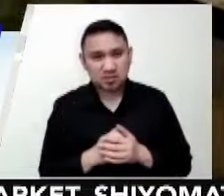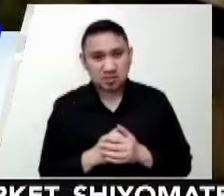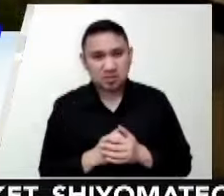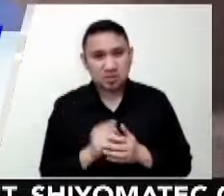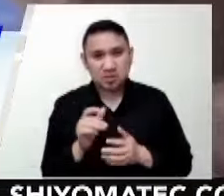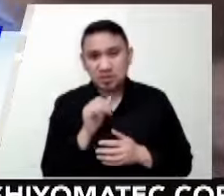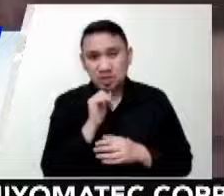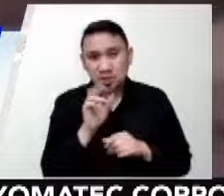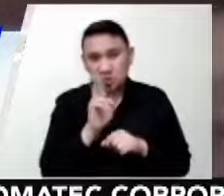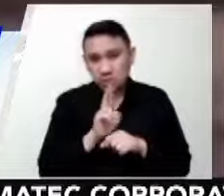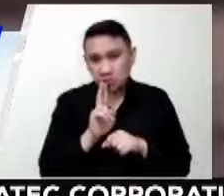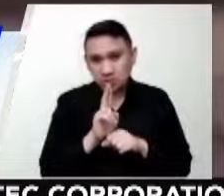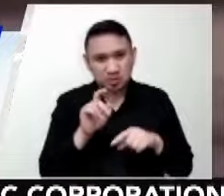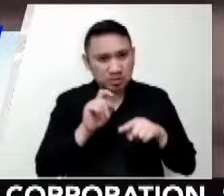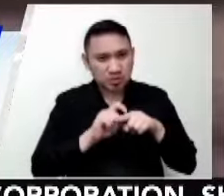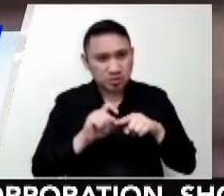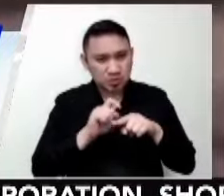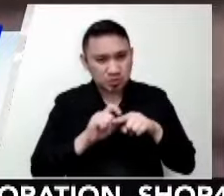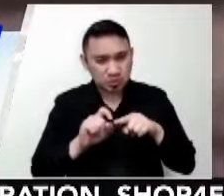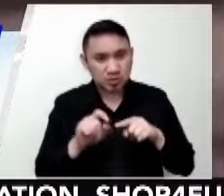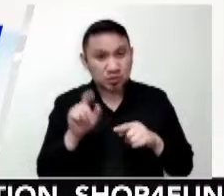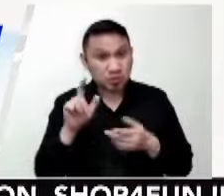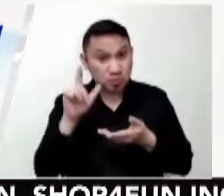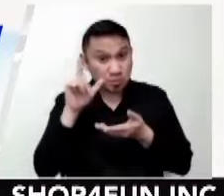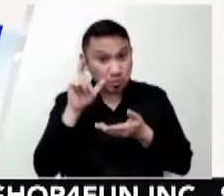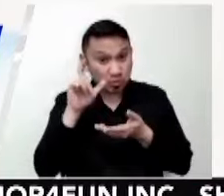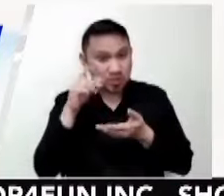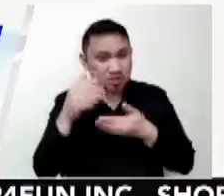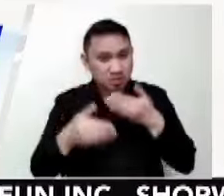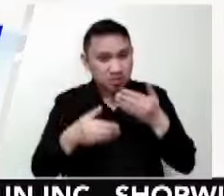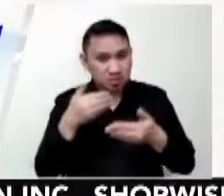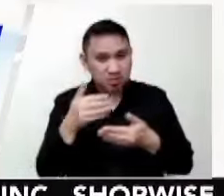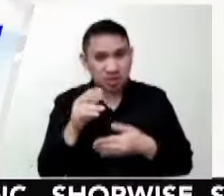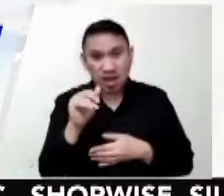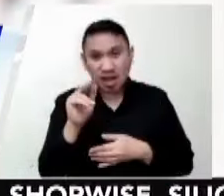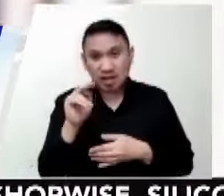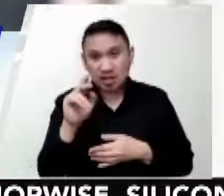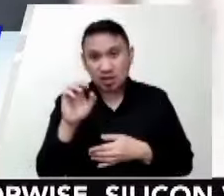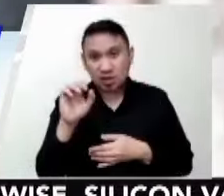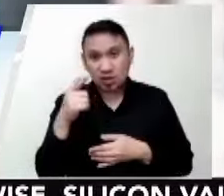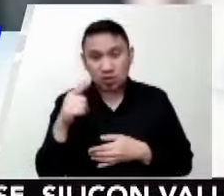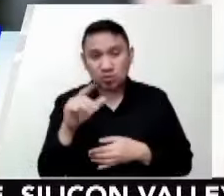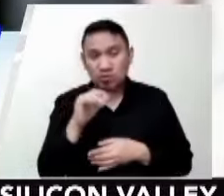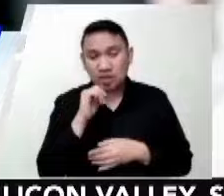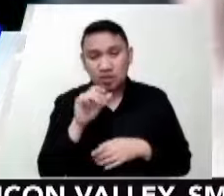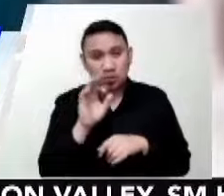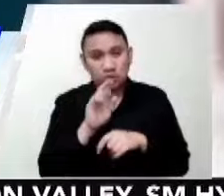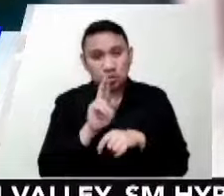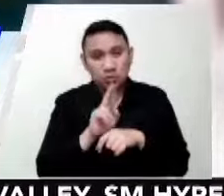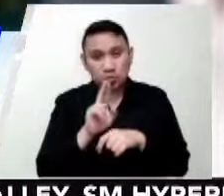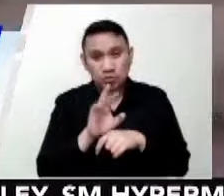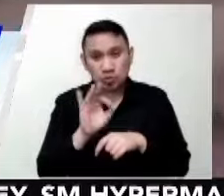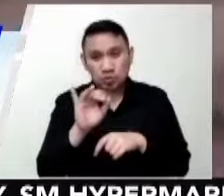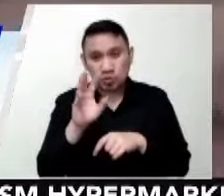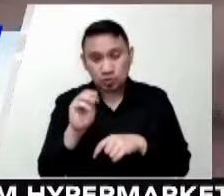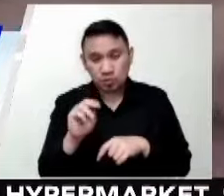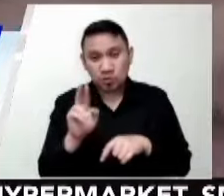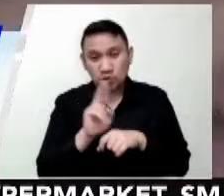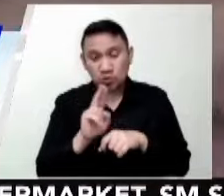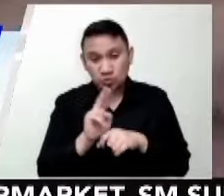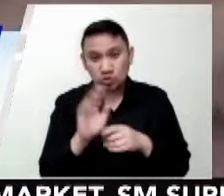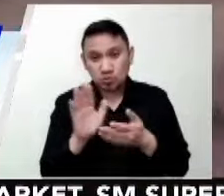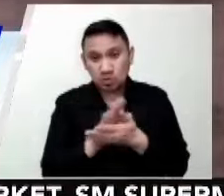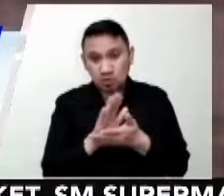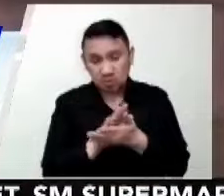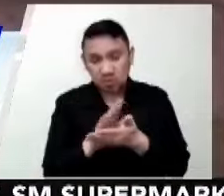ng kuryente. At ang photographic process naman nito ay analog. Ibig sabihin, hindi gumagamit ng film at gumagamit lamang ng papel at chemical para maimprenta